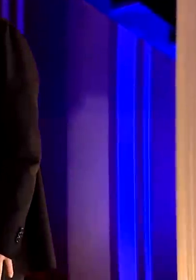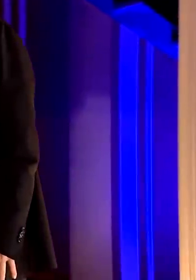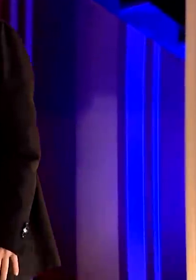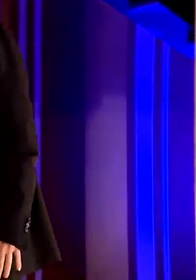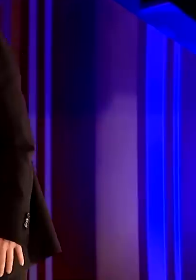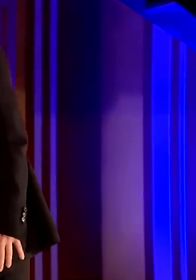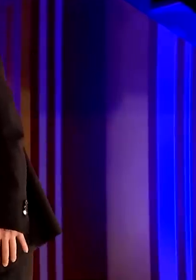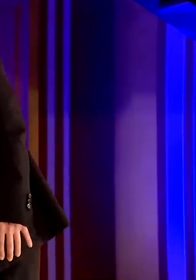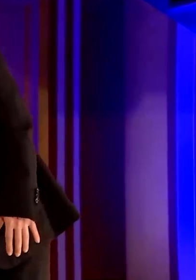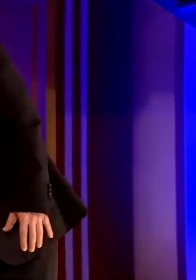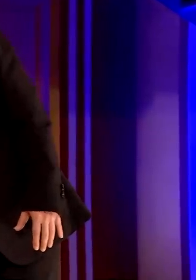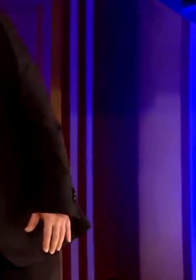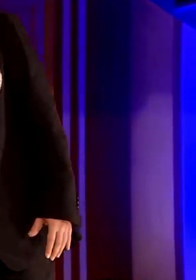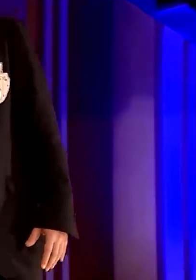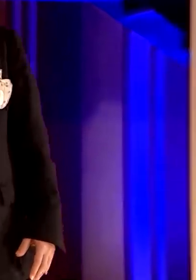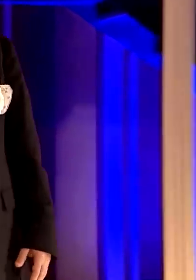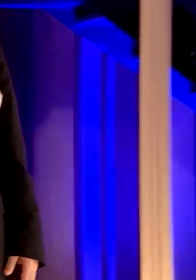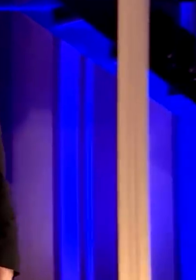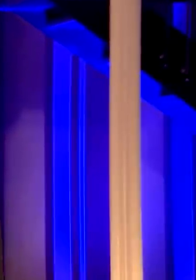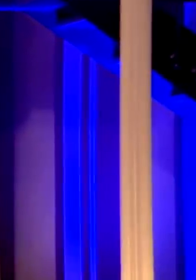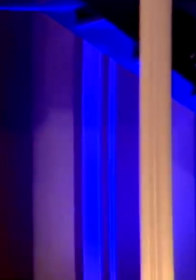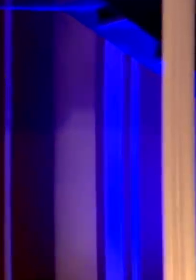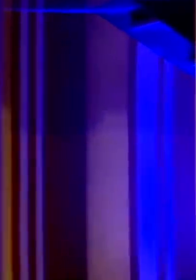Bardak. Yok, olmaz. Bardak atayım. Dur.